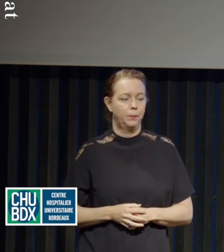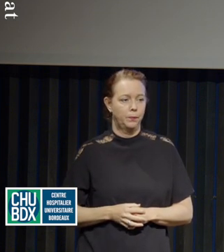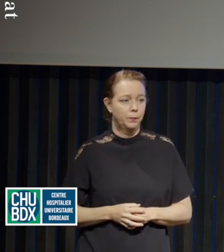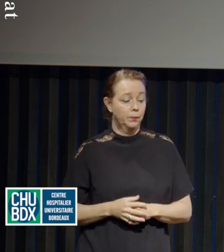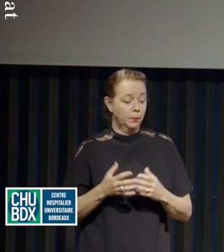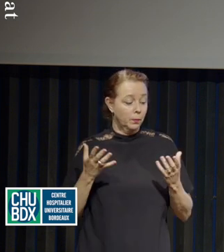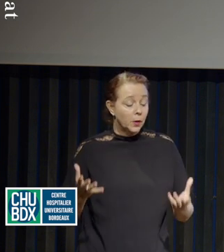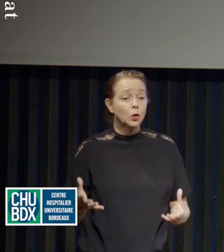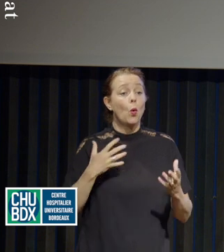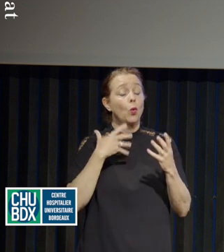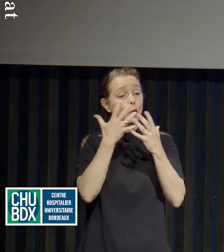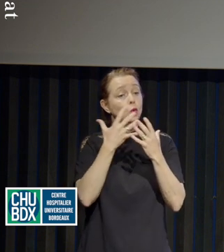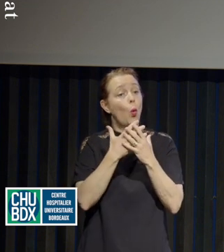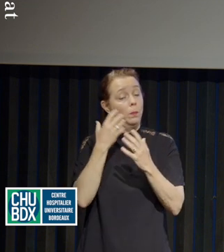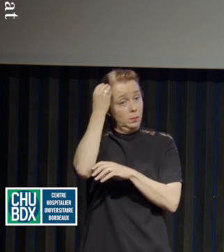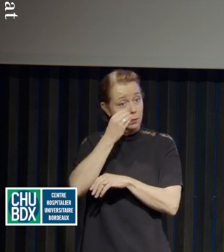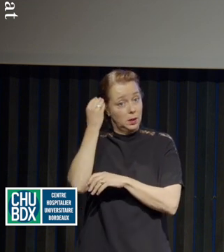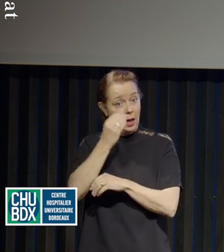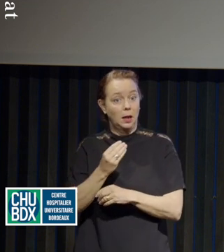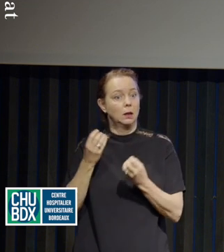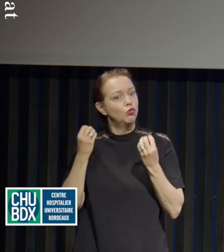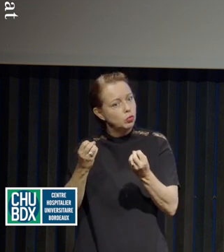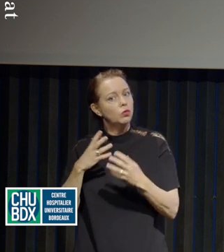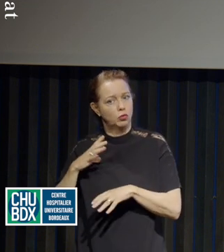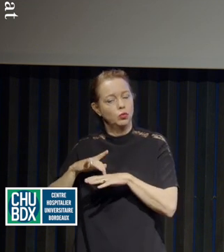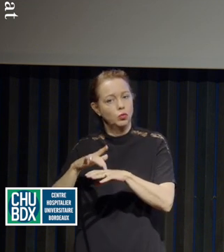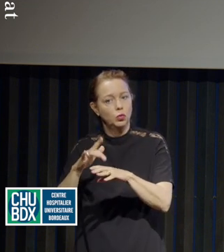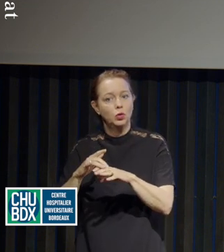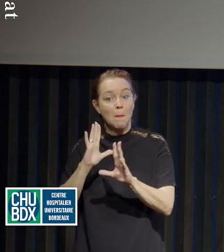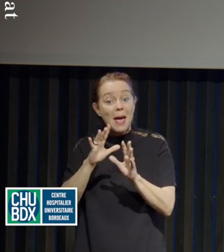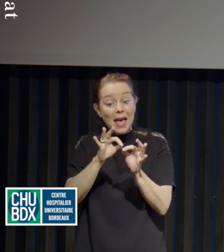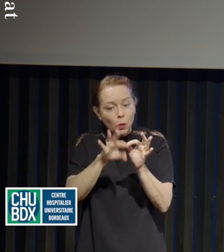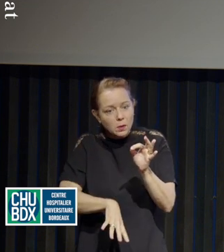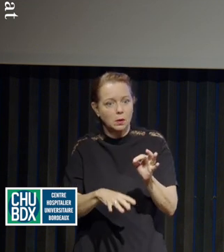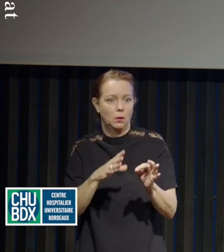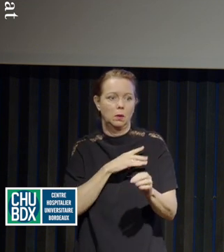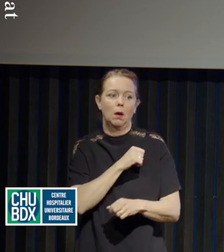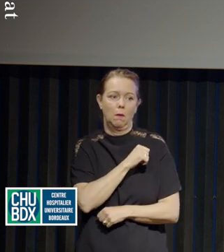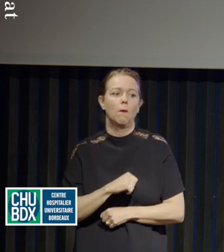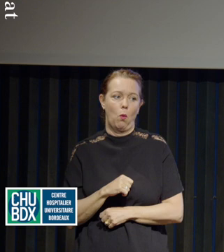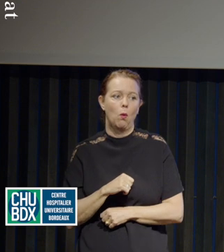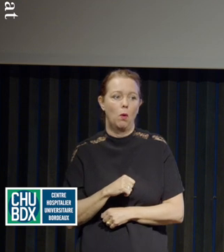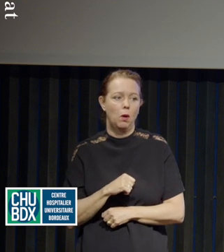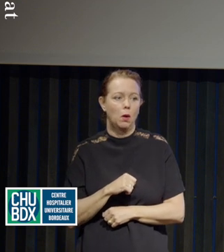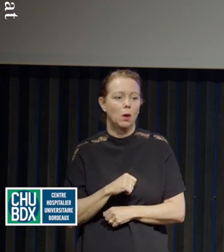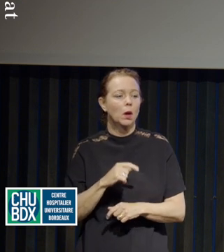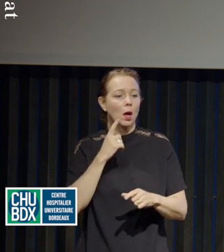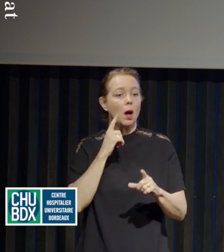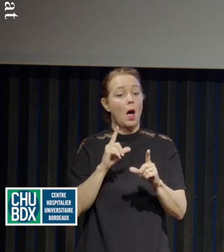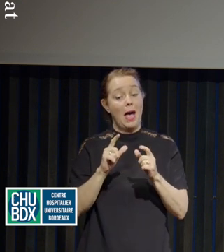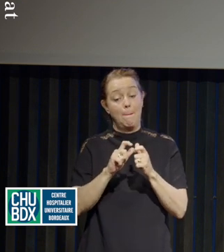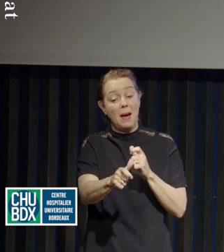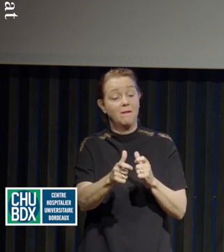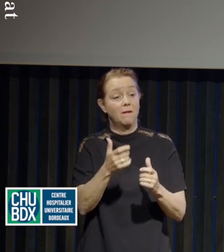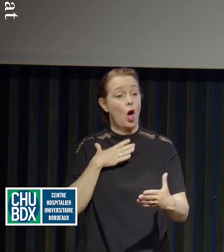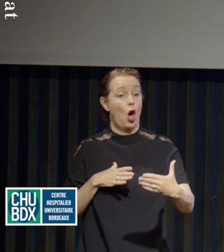Non seulement les troubles psychiatriques sont très fréquents, mais ils ont des conséquences importantes. Ils appartiennent aux 10 premières causes de